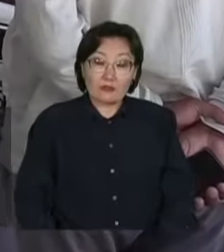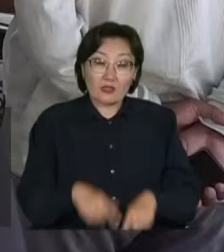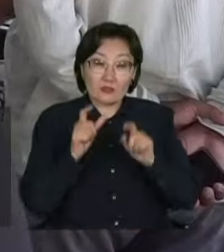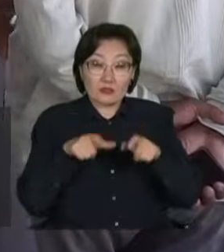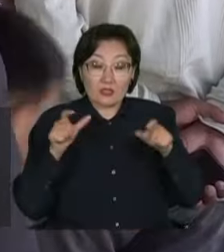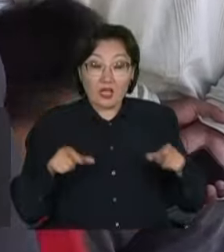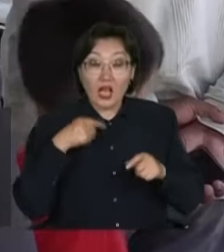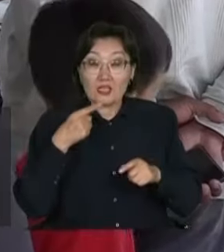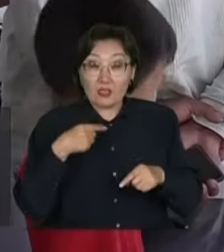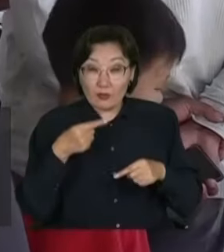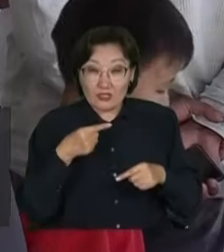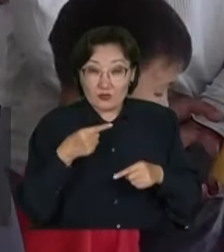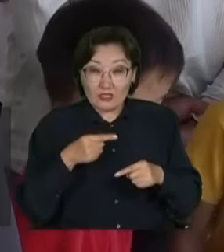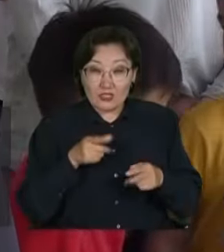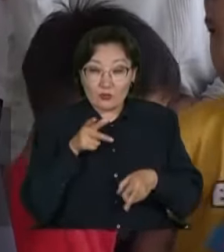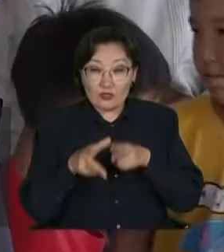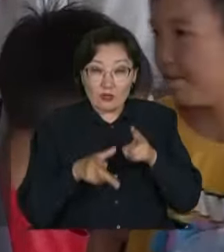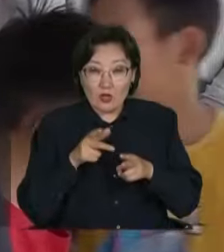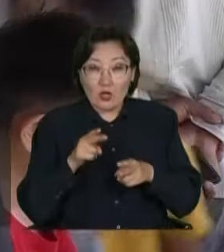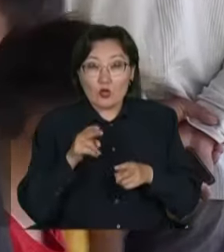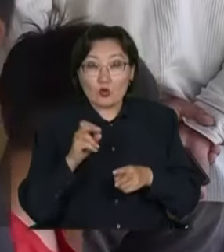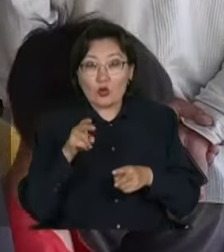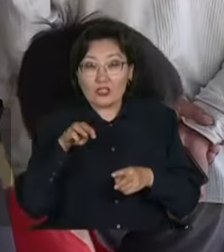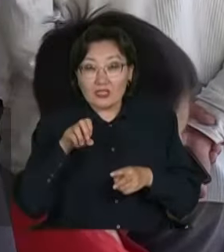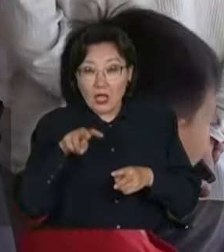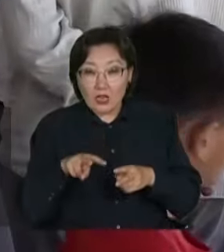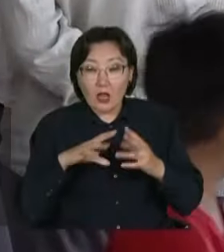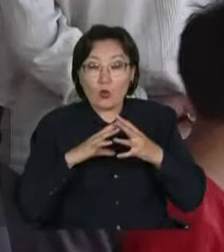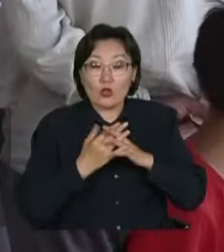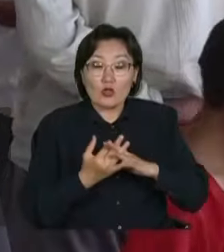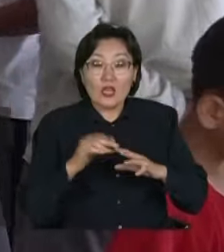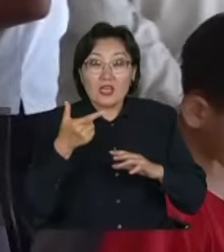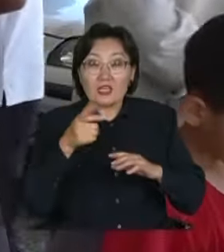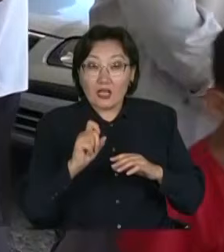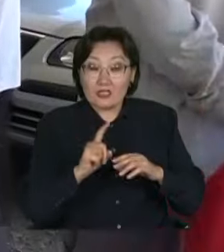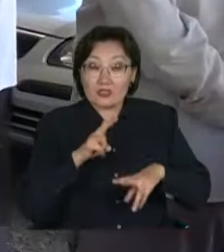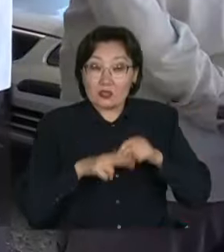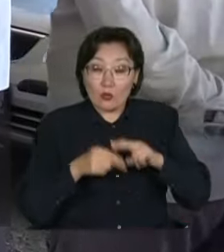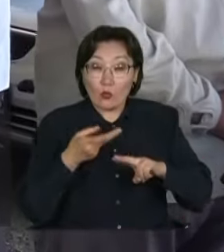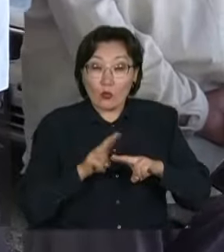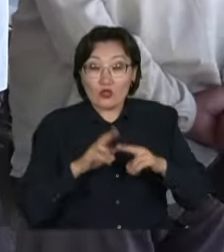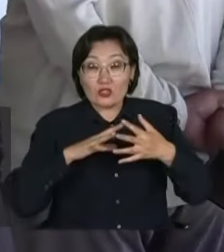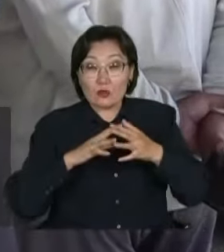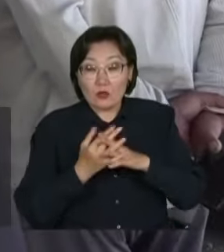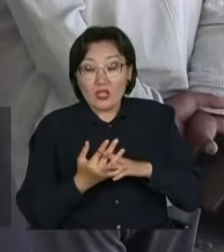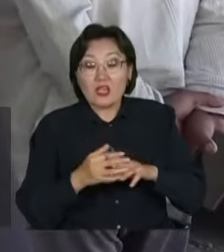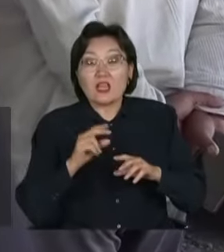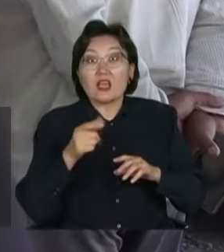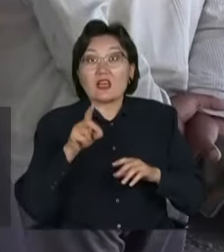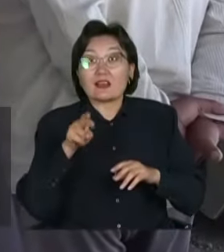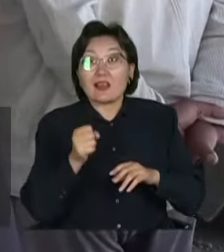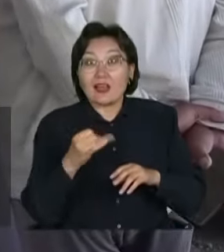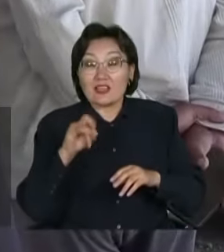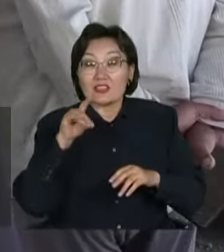көтеріп отырған сұрағы Көктал ауылының газы осы Қайнар ауылындағы ШРП-ға қосылу керек болған